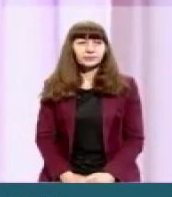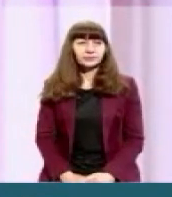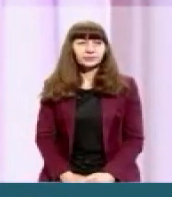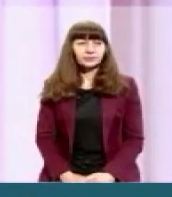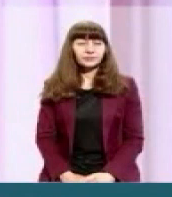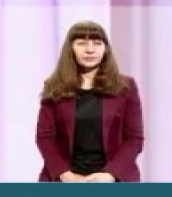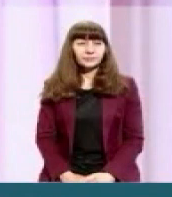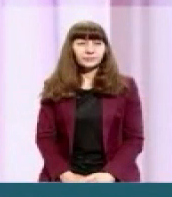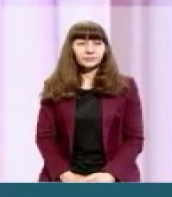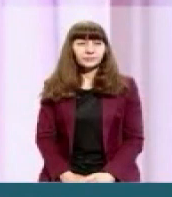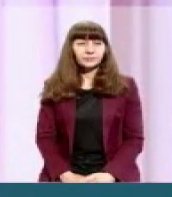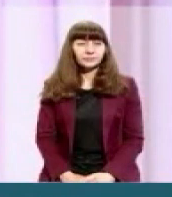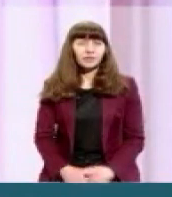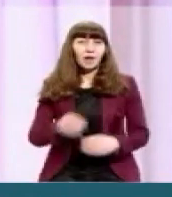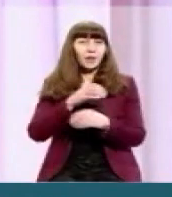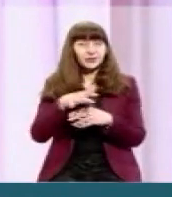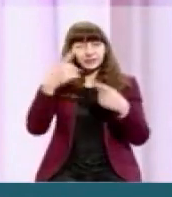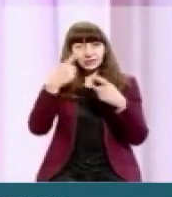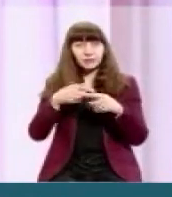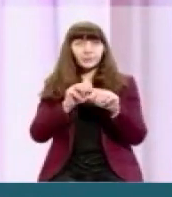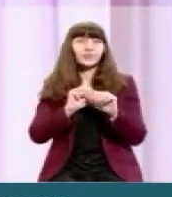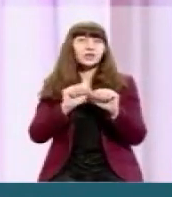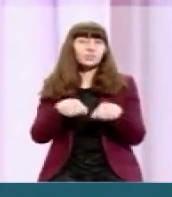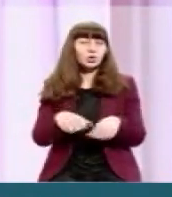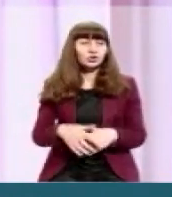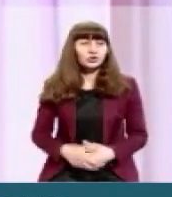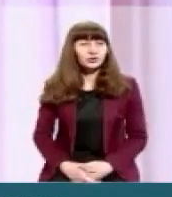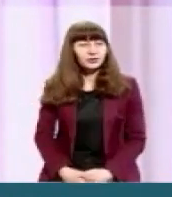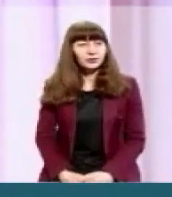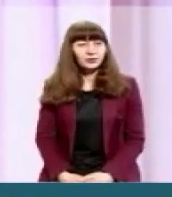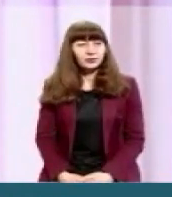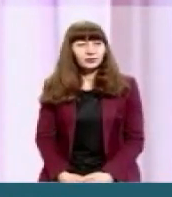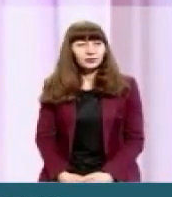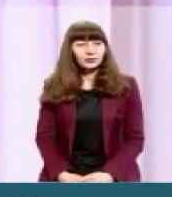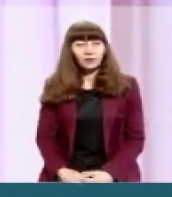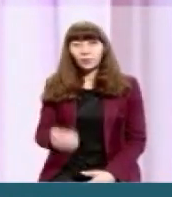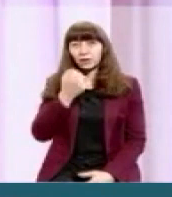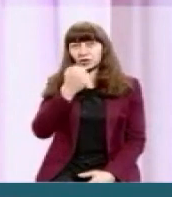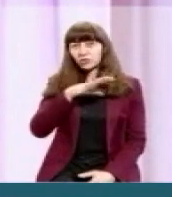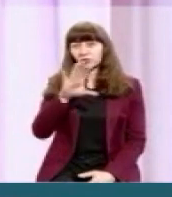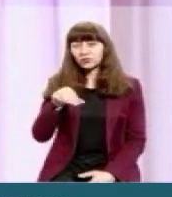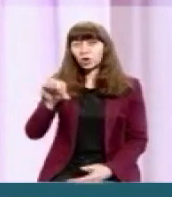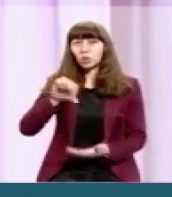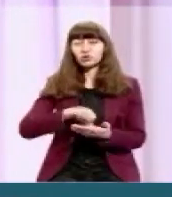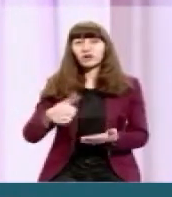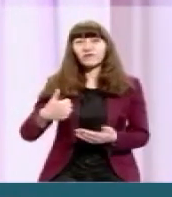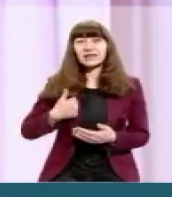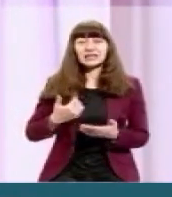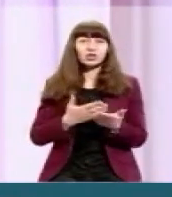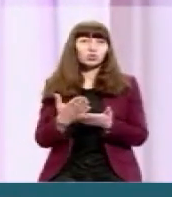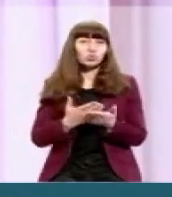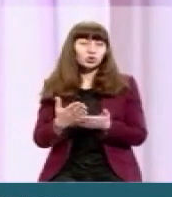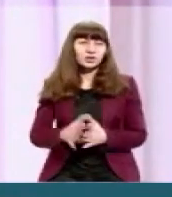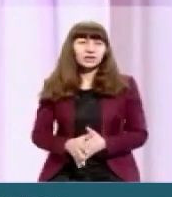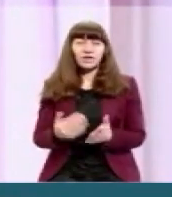также укреплению их материально-технического потенциала. Выражаю искреннюю благодарность всем военнослужащим войск за ваш ратный труд,